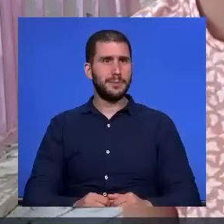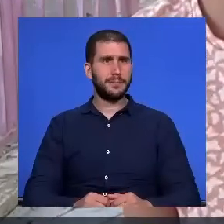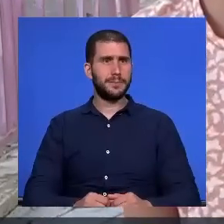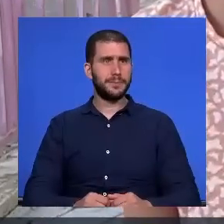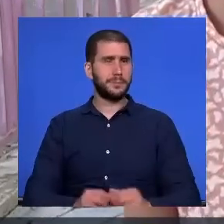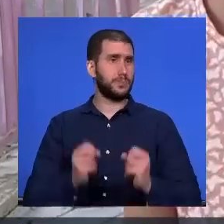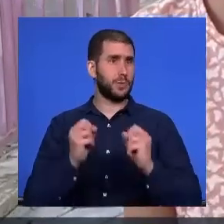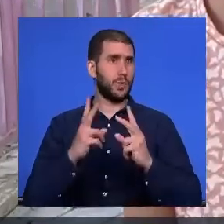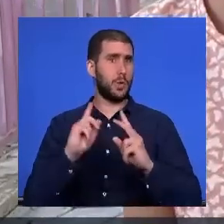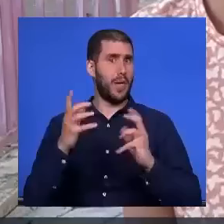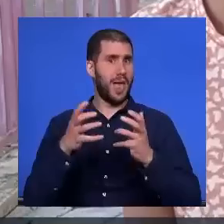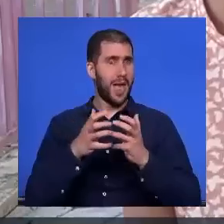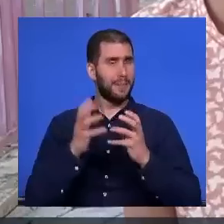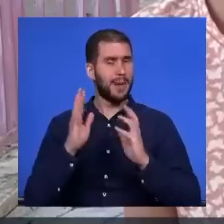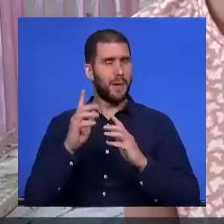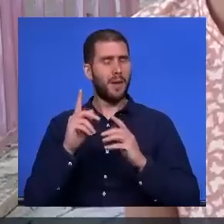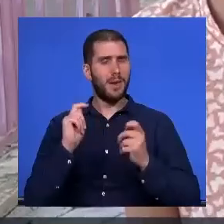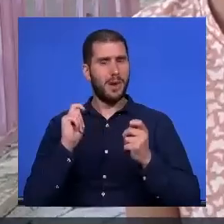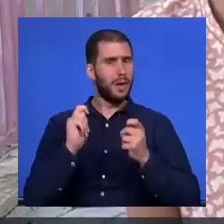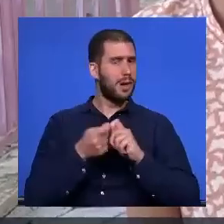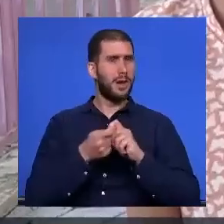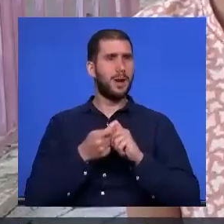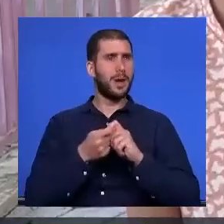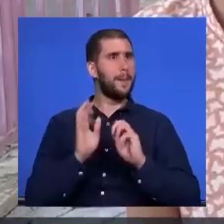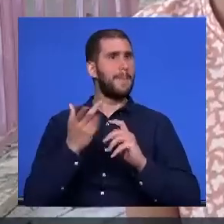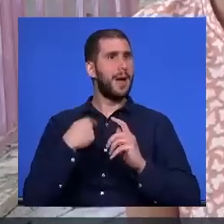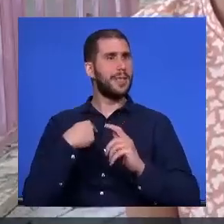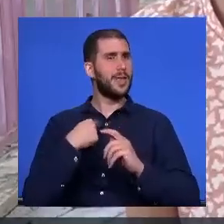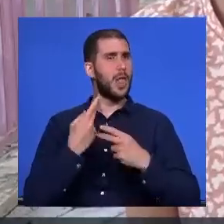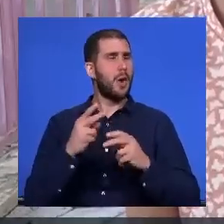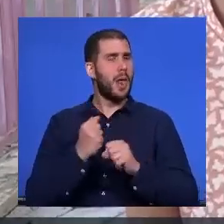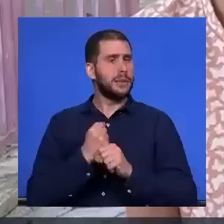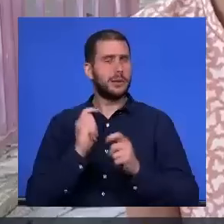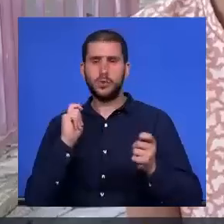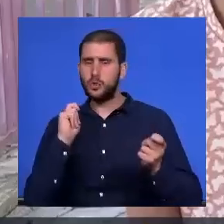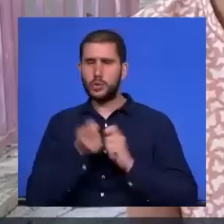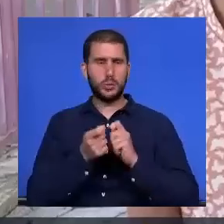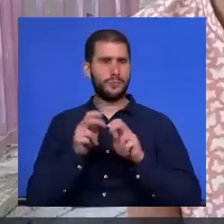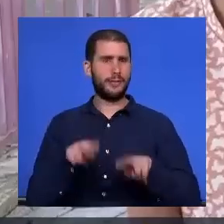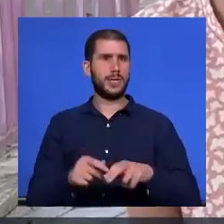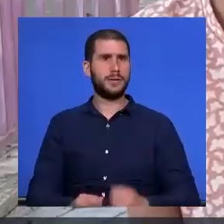אוקיי, אפשר, כל העם יכול לעבור, אבל מה אם אני כרגע לא יכולה לעבור את המעבר הזה?